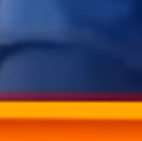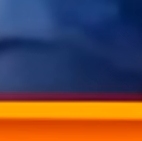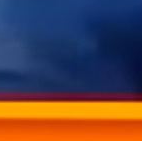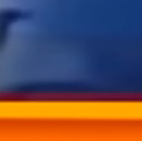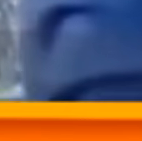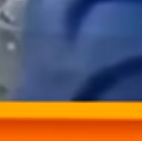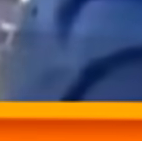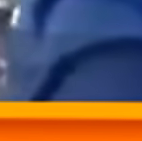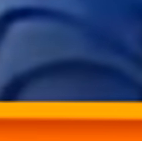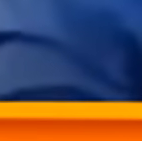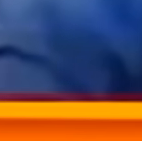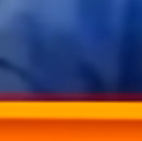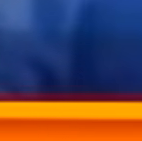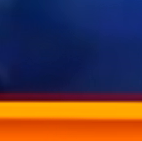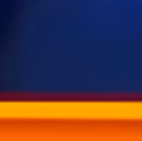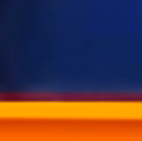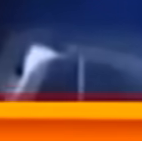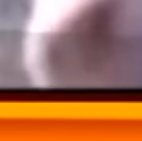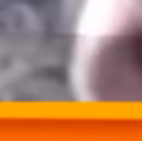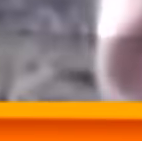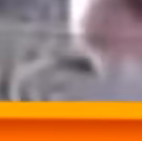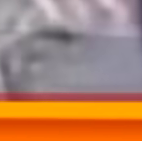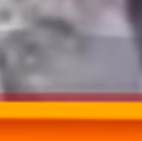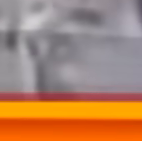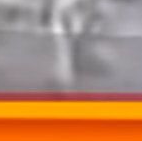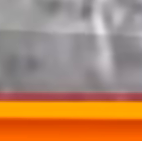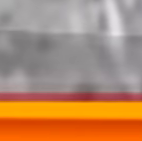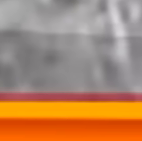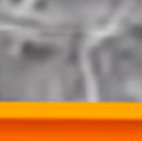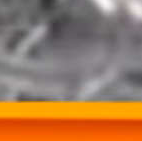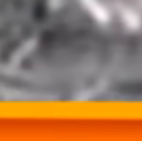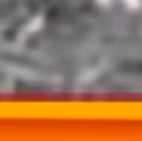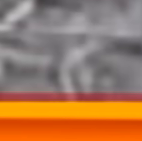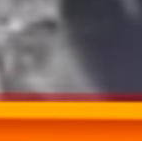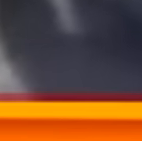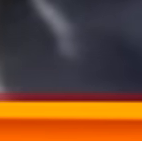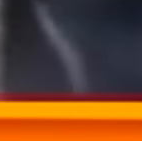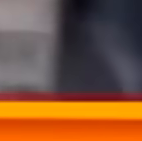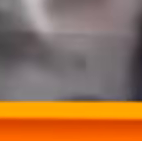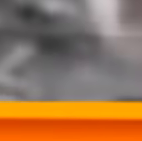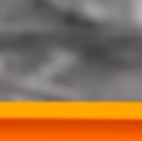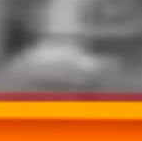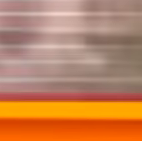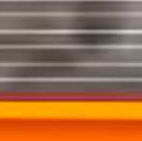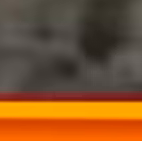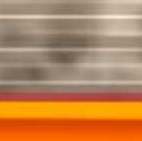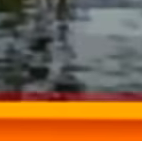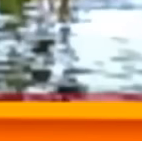nakahandusay at pugutang ulo ng ginang na ito nang matagpuan sa Goa, Camarines Sur.